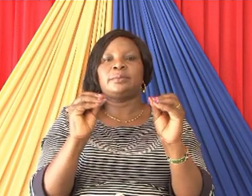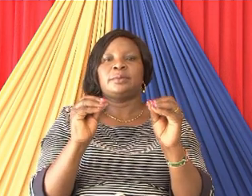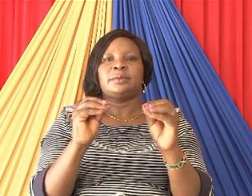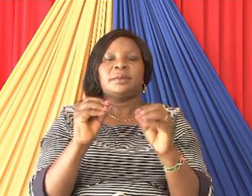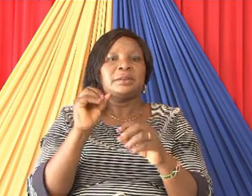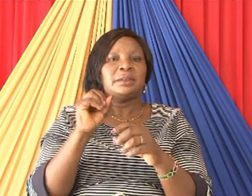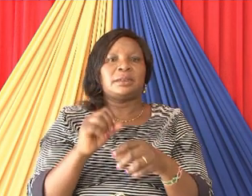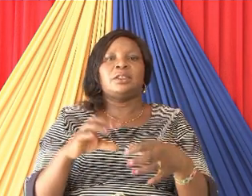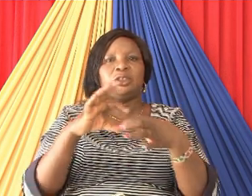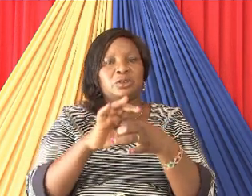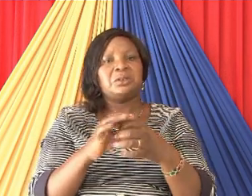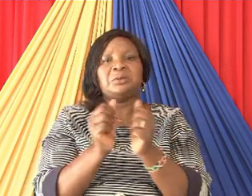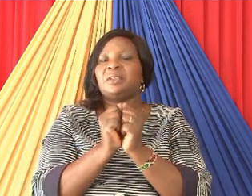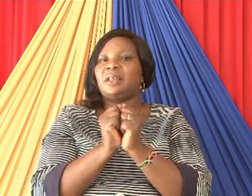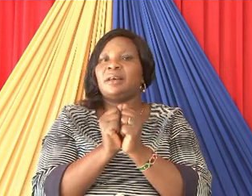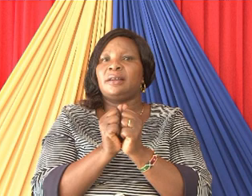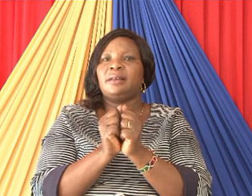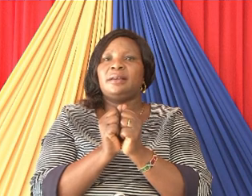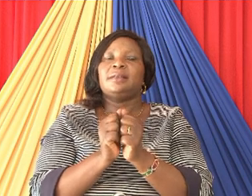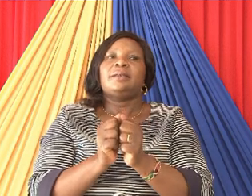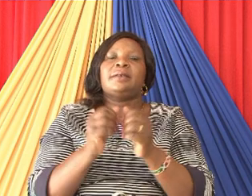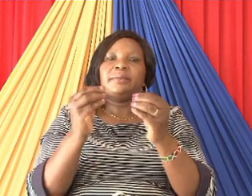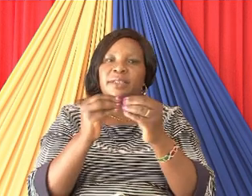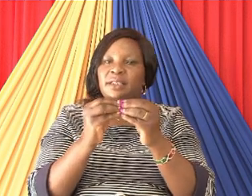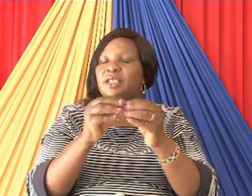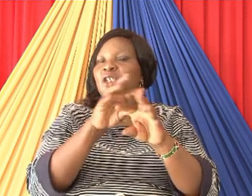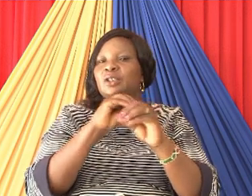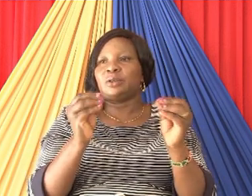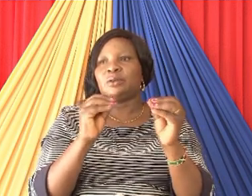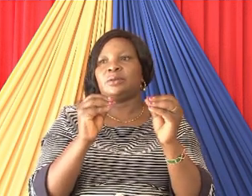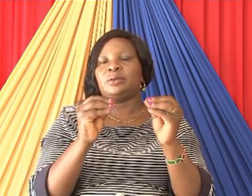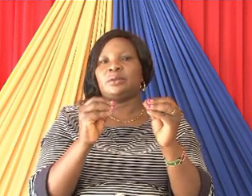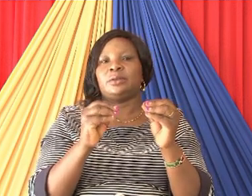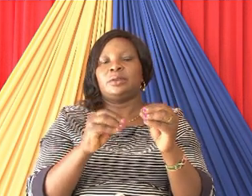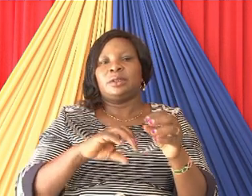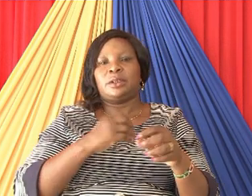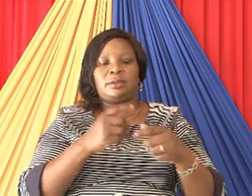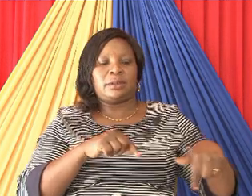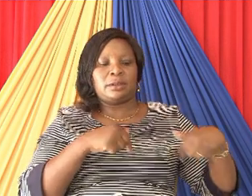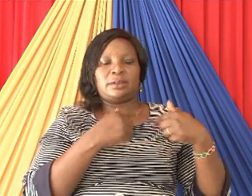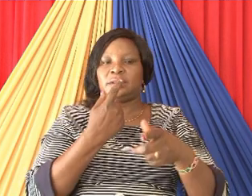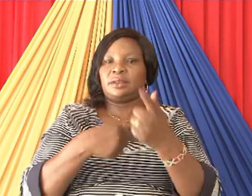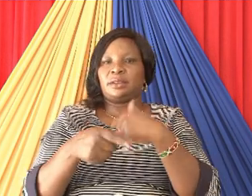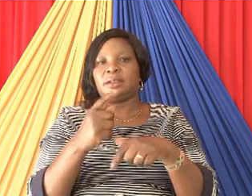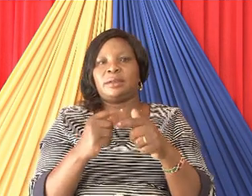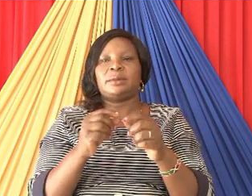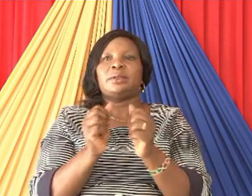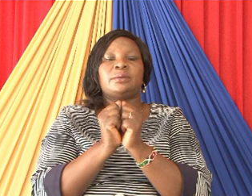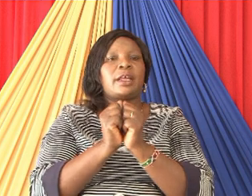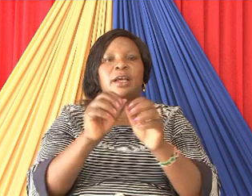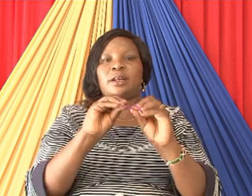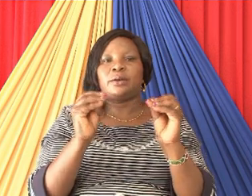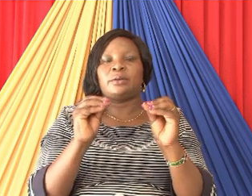kwa maana labda mapato hayakuji vile ambavyo tulikuwa tumezoea. But a fruitful heart,